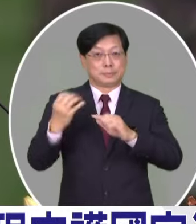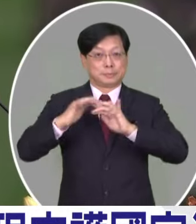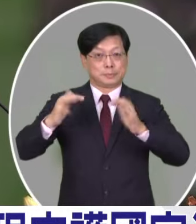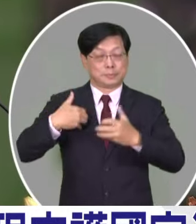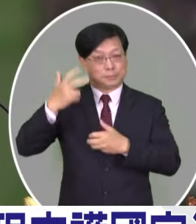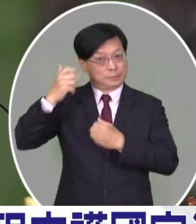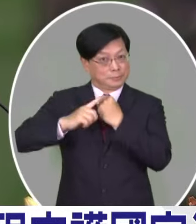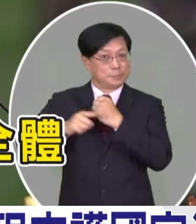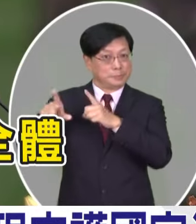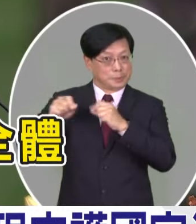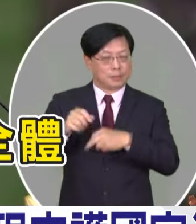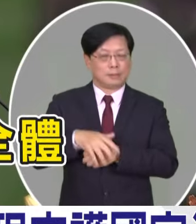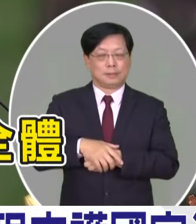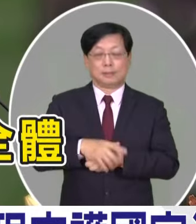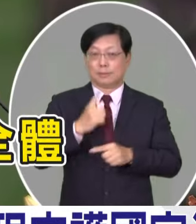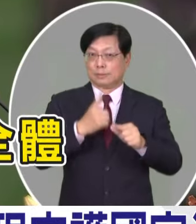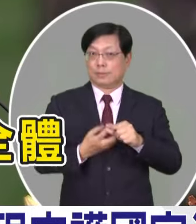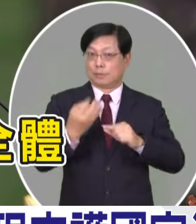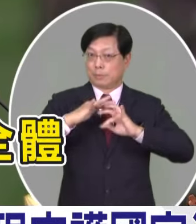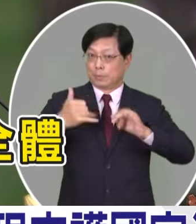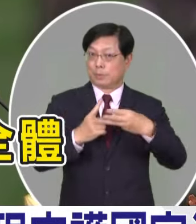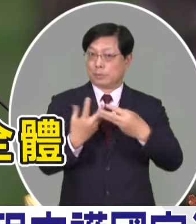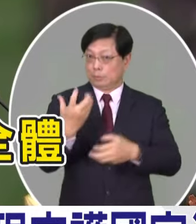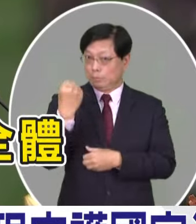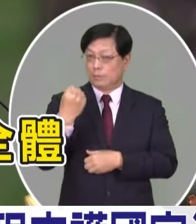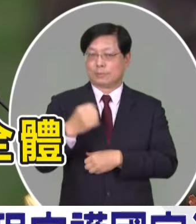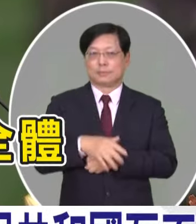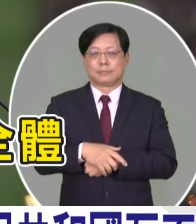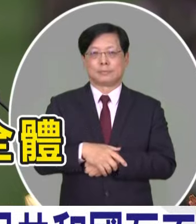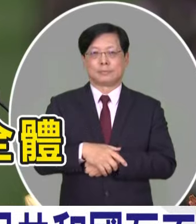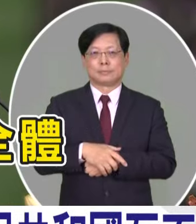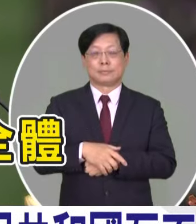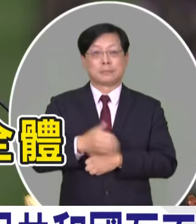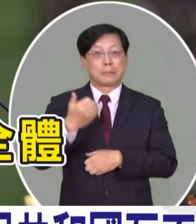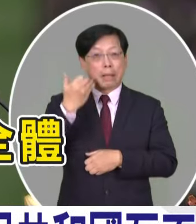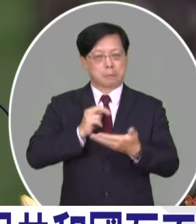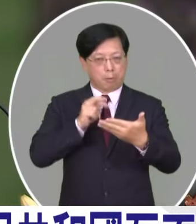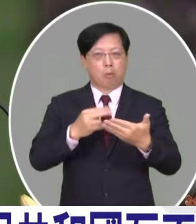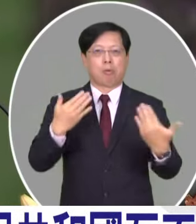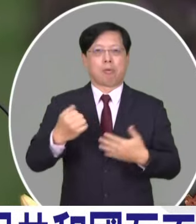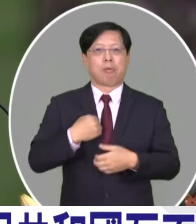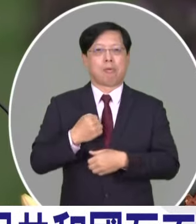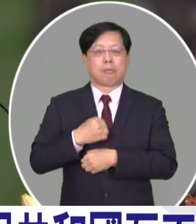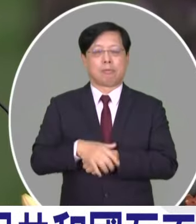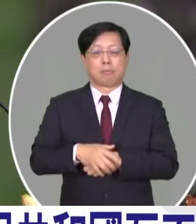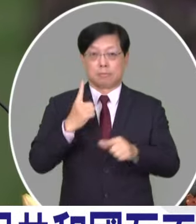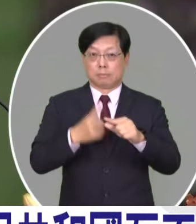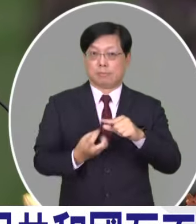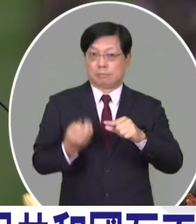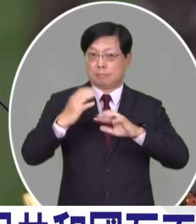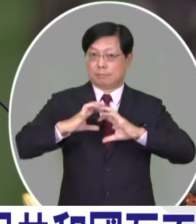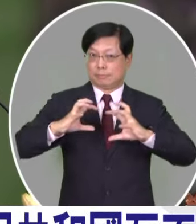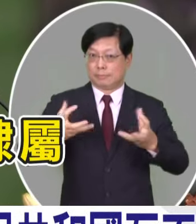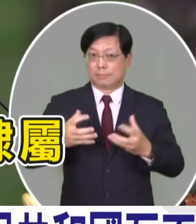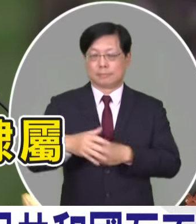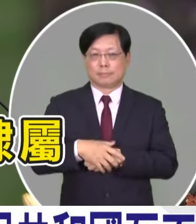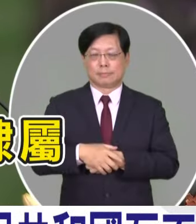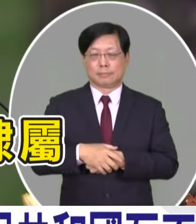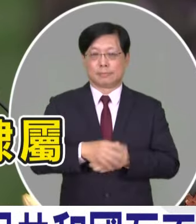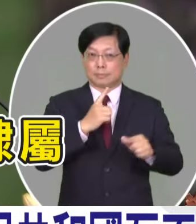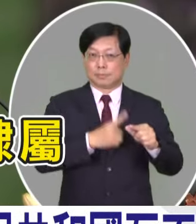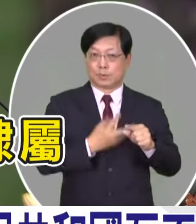法，中华民国主权属于国民全体，中华民国与